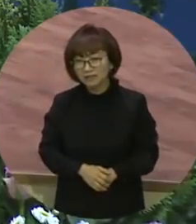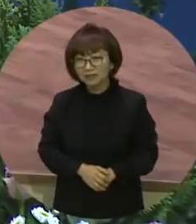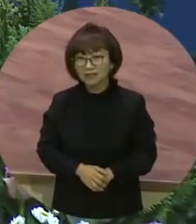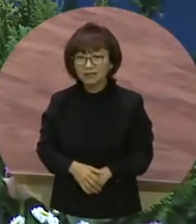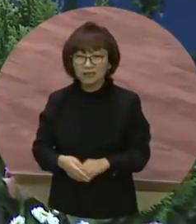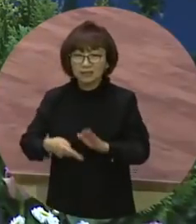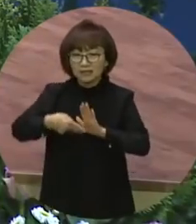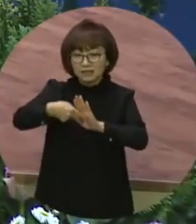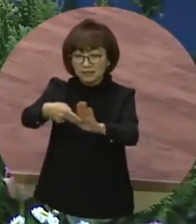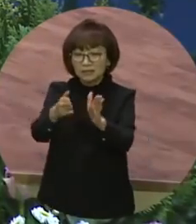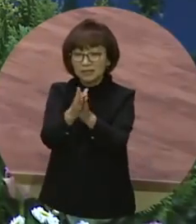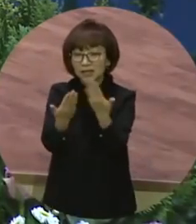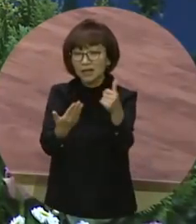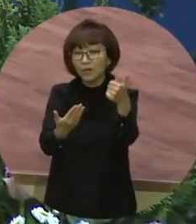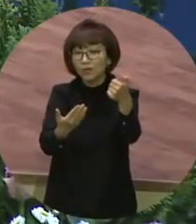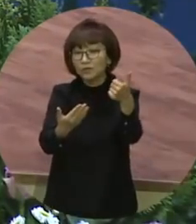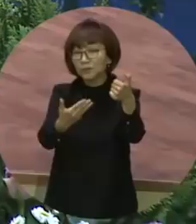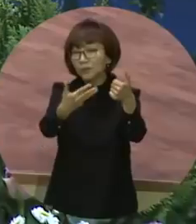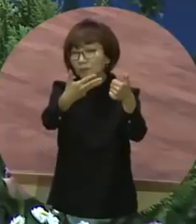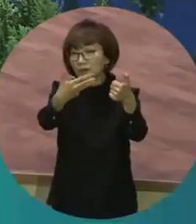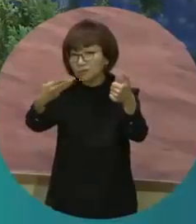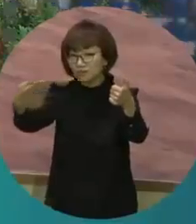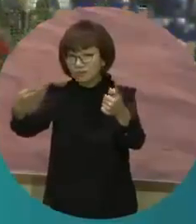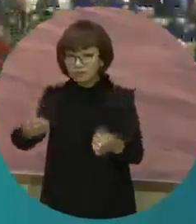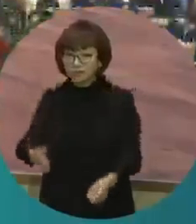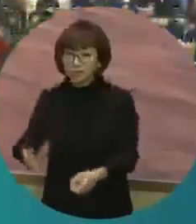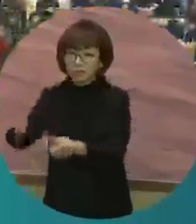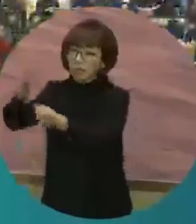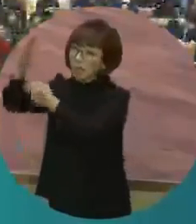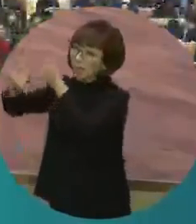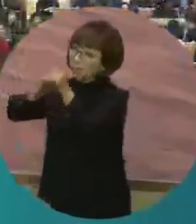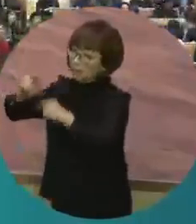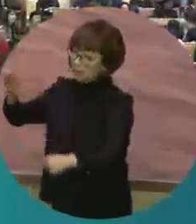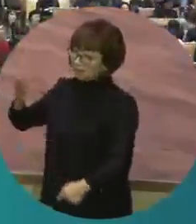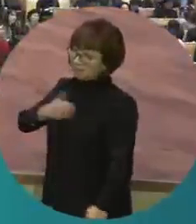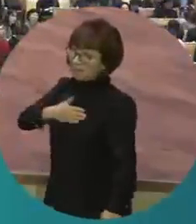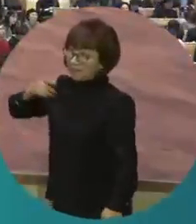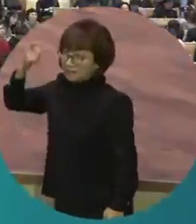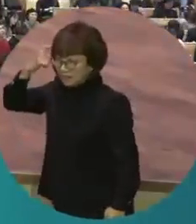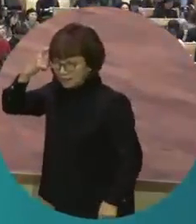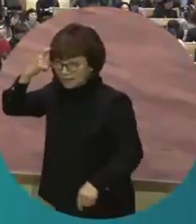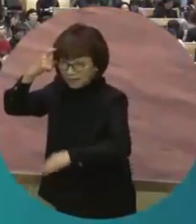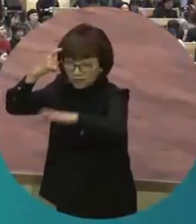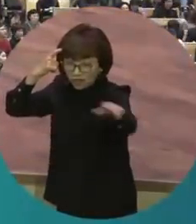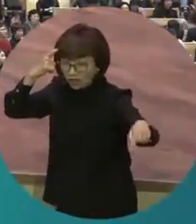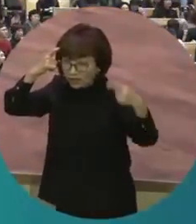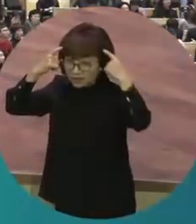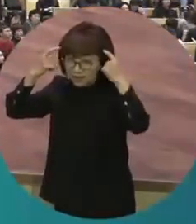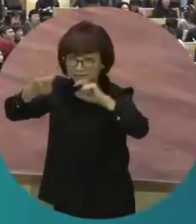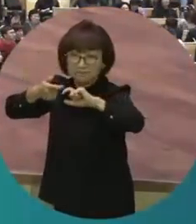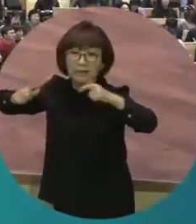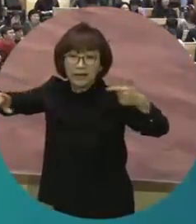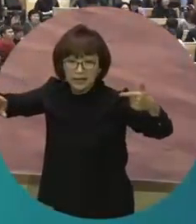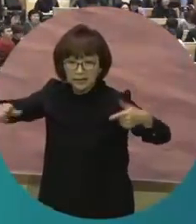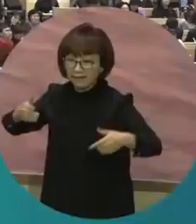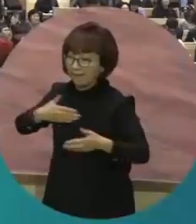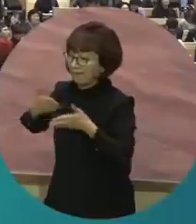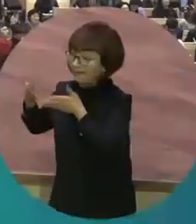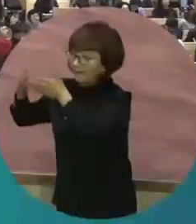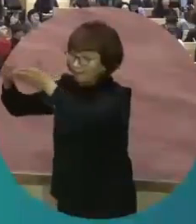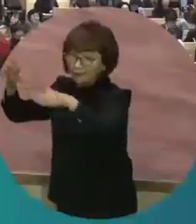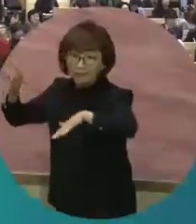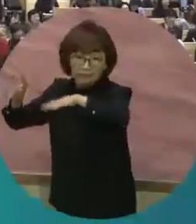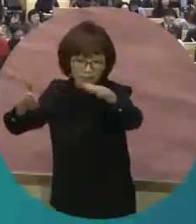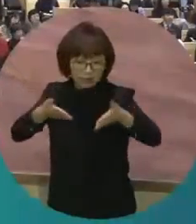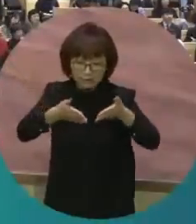이사야 55장 8절로 9절에 보면 이는 내 생각이 너희 생각과 다르며 내 길은 너희 길과 다름이니라. 여호와의